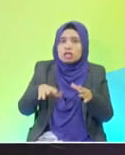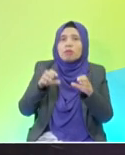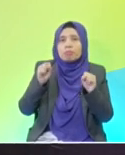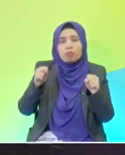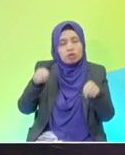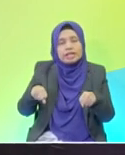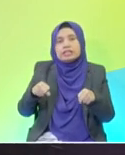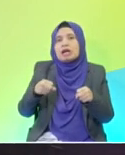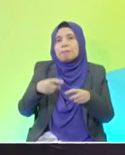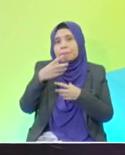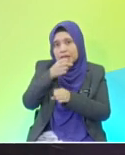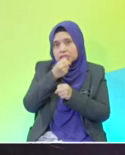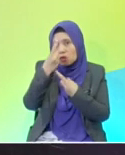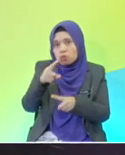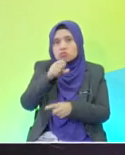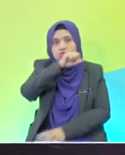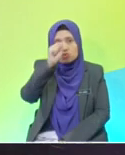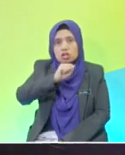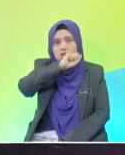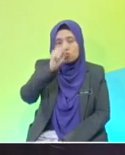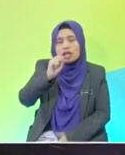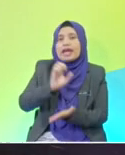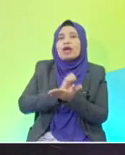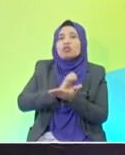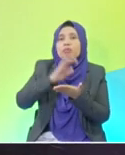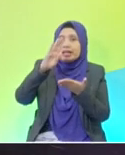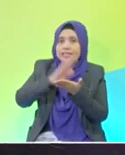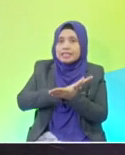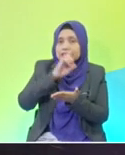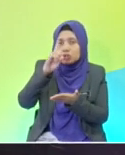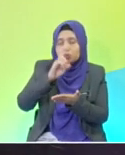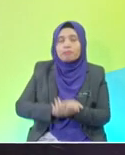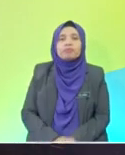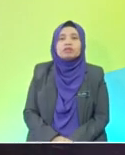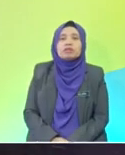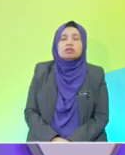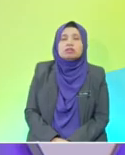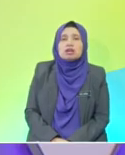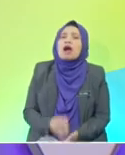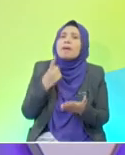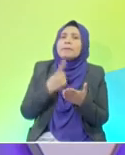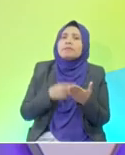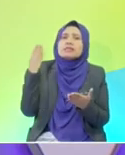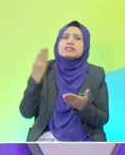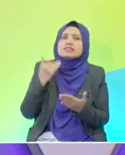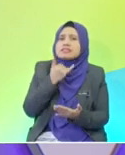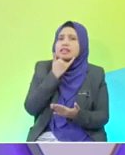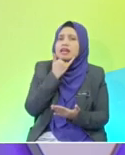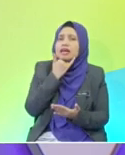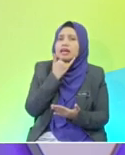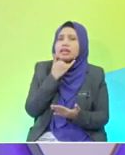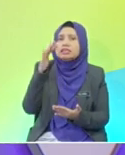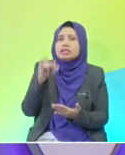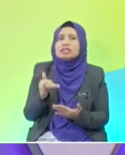memadai untuk menjawab untuk ekonomi kertas satu jadi biasanya eee Siapa yang berlaku pada kita satu